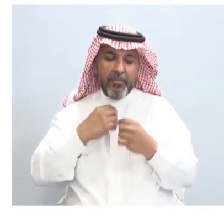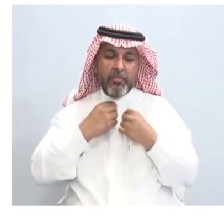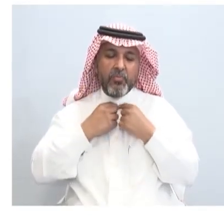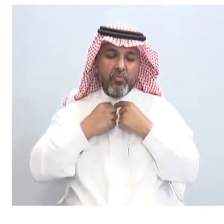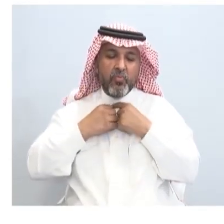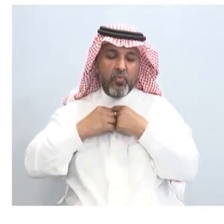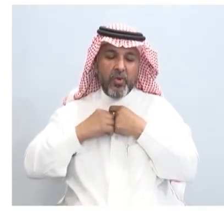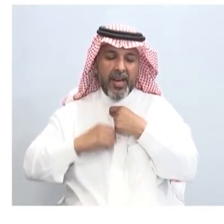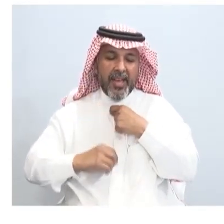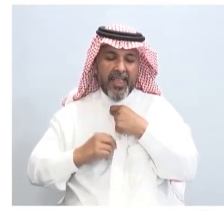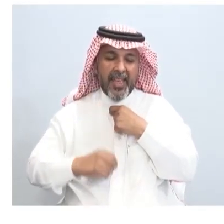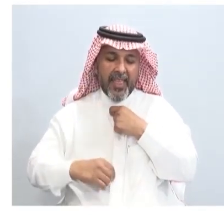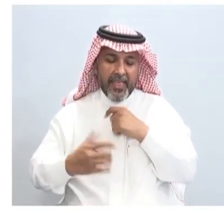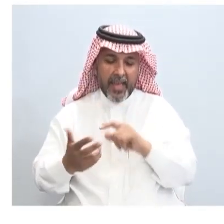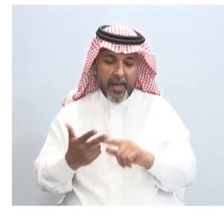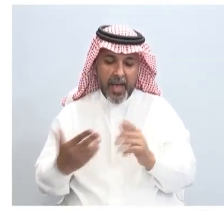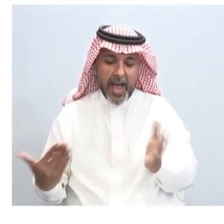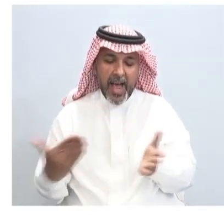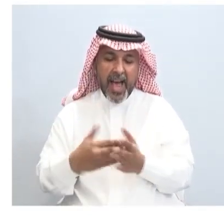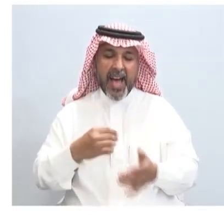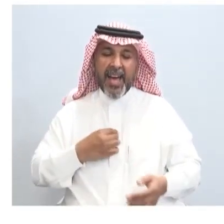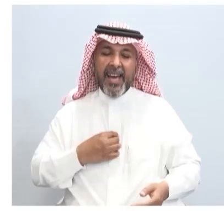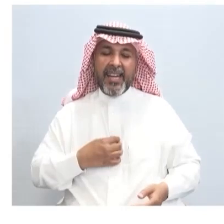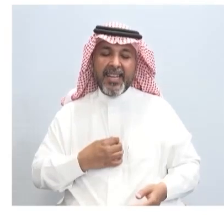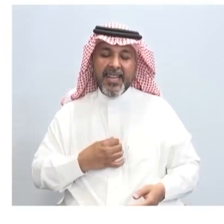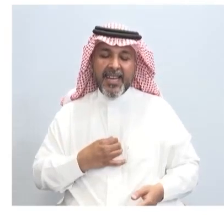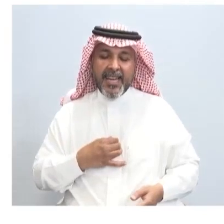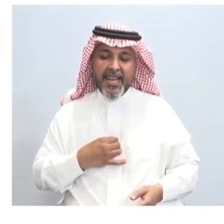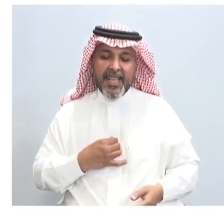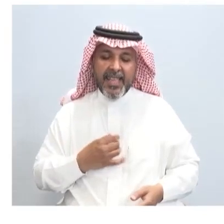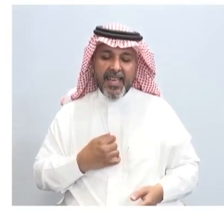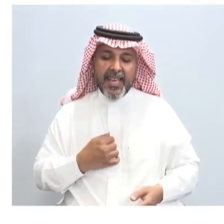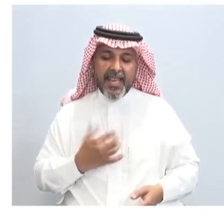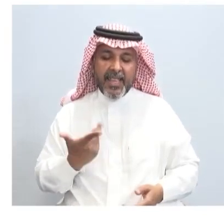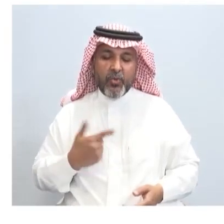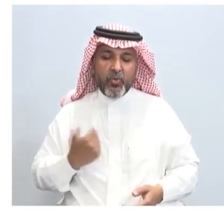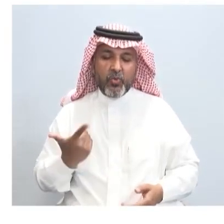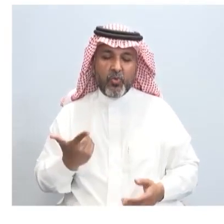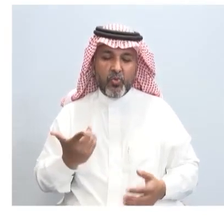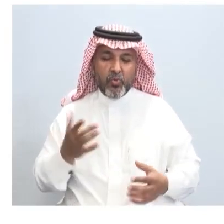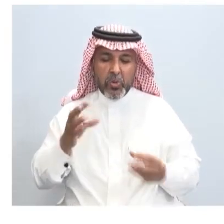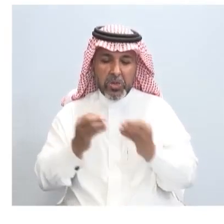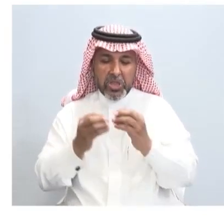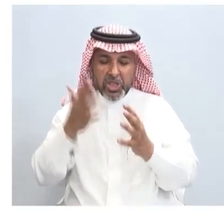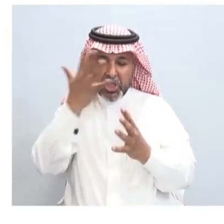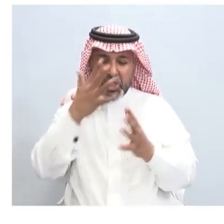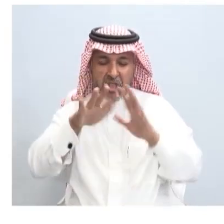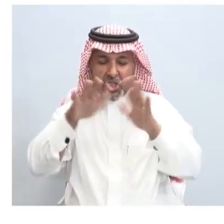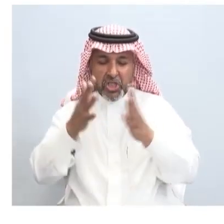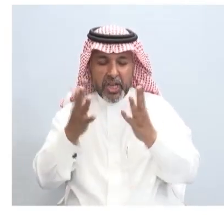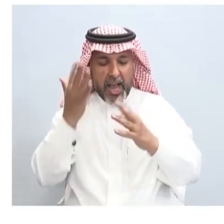القبه والمرحله اللي بعدها حختار الفتحه الاماميه والمرحله الاخيره حختار الازرار